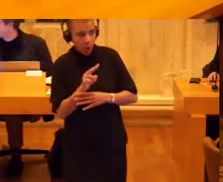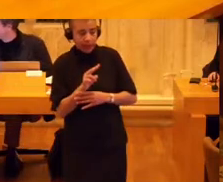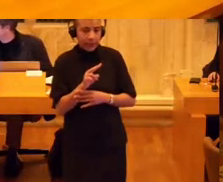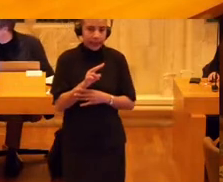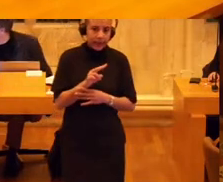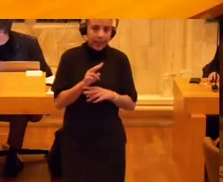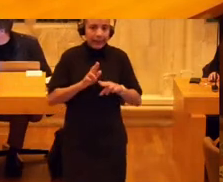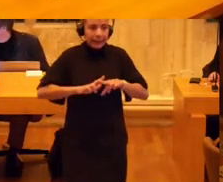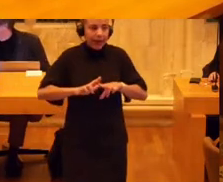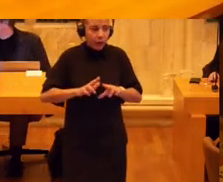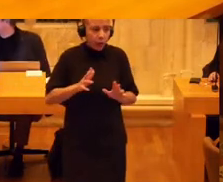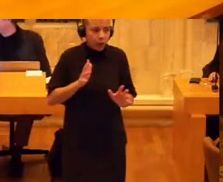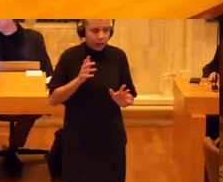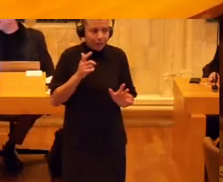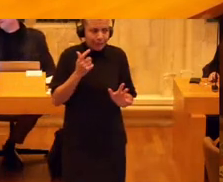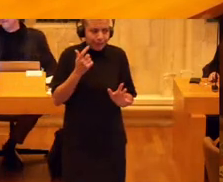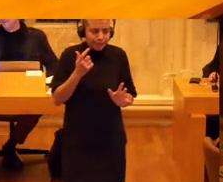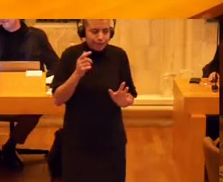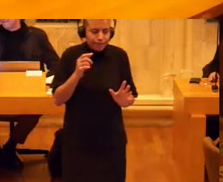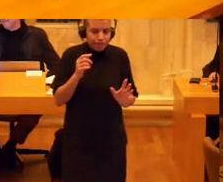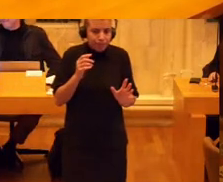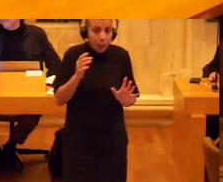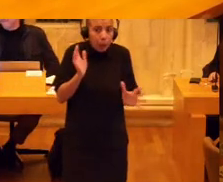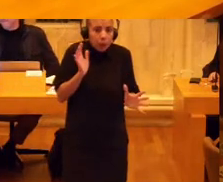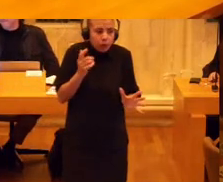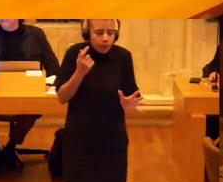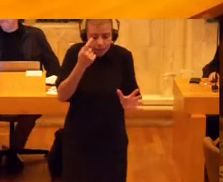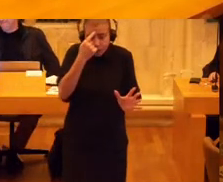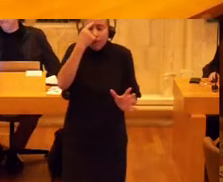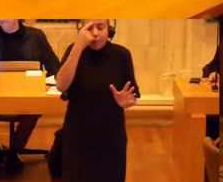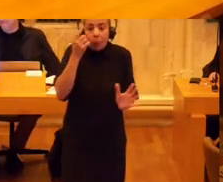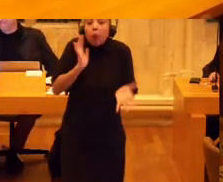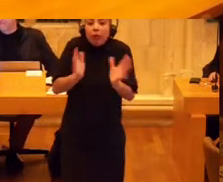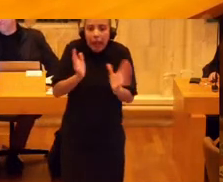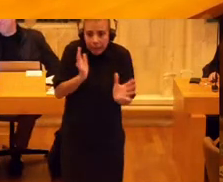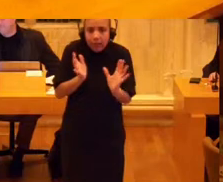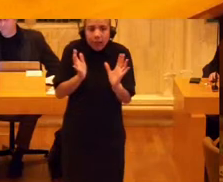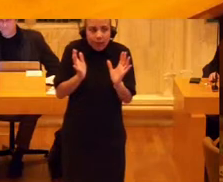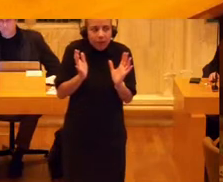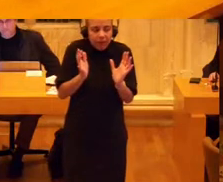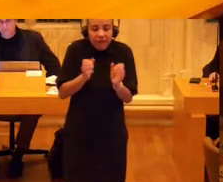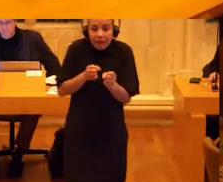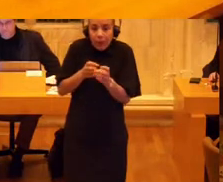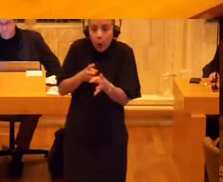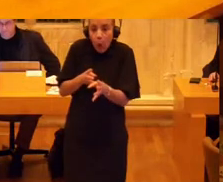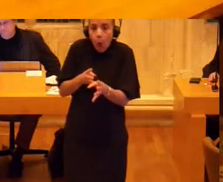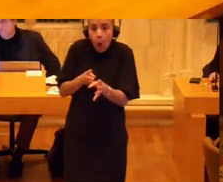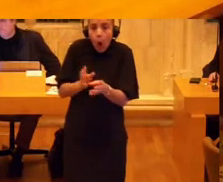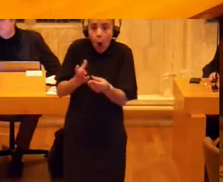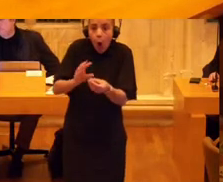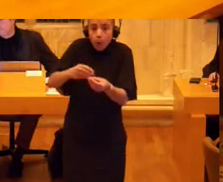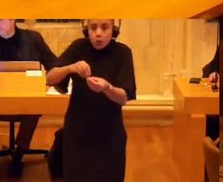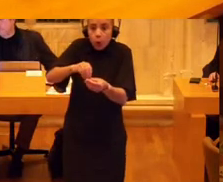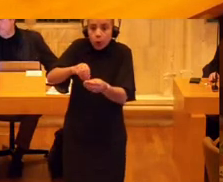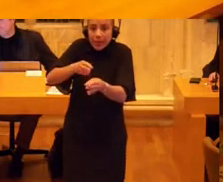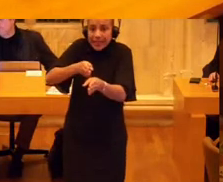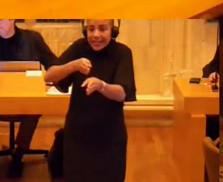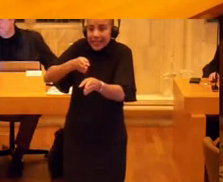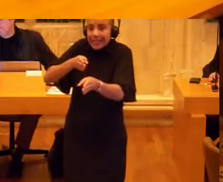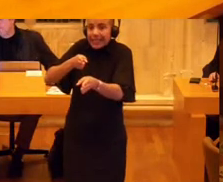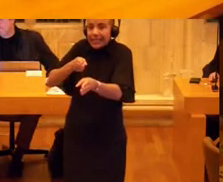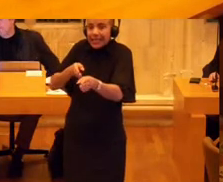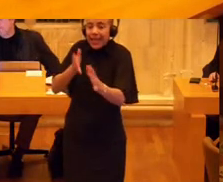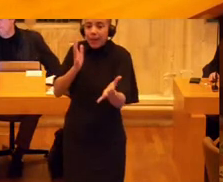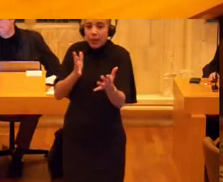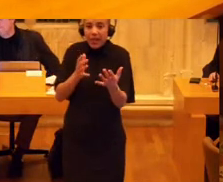aura probablement davantage de vélos sur cette section routière et une diminution du trafic.